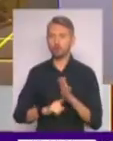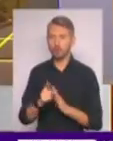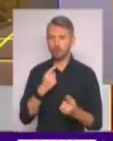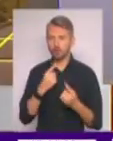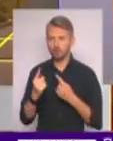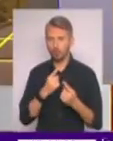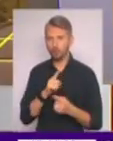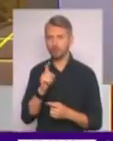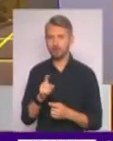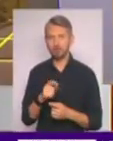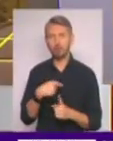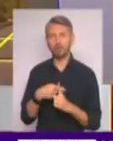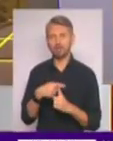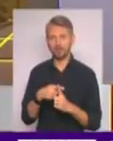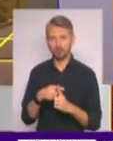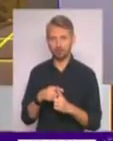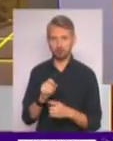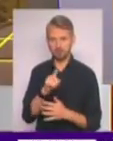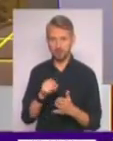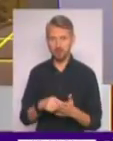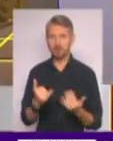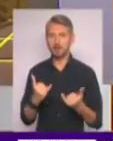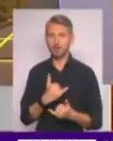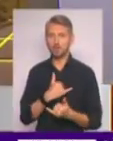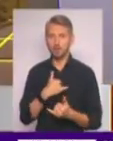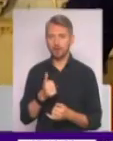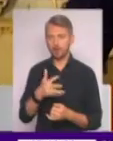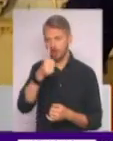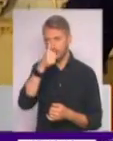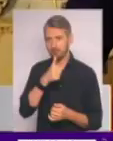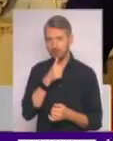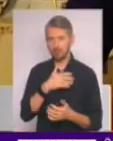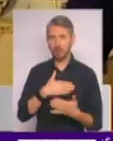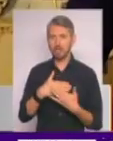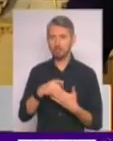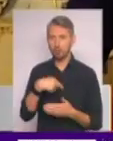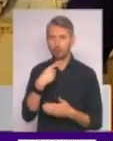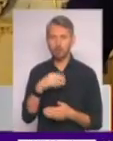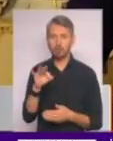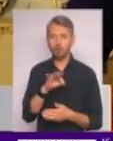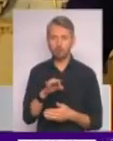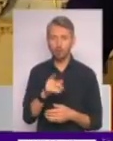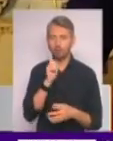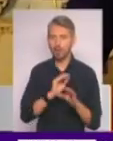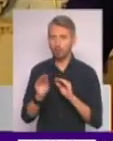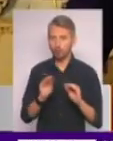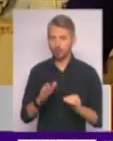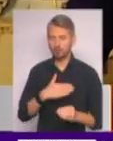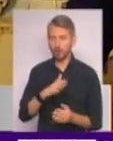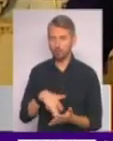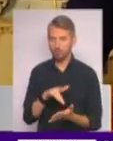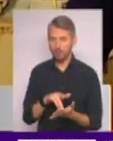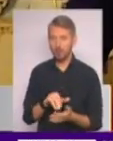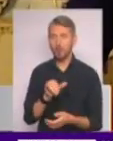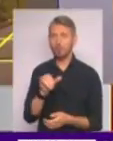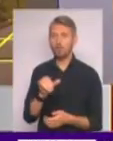пане Вадиме, з позитивного моменту. Зараз у нас декілька місяців, як ми активно говоримо з депутатами про благоустрій у нашому місті, і у